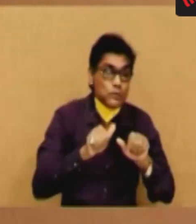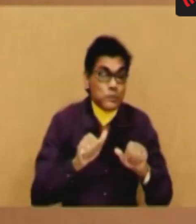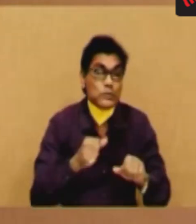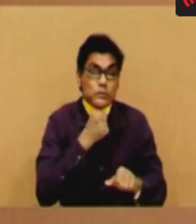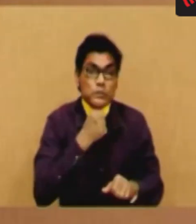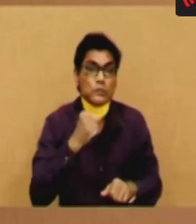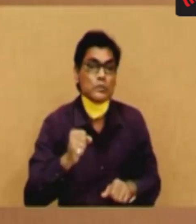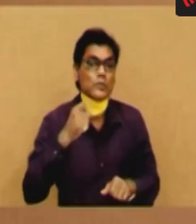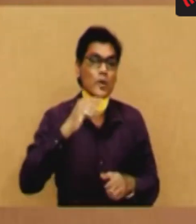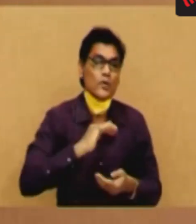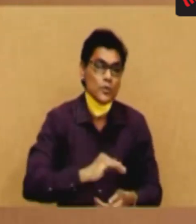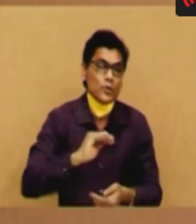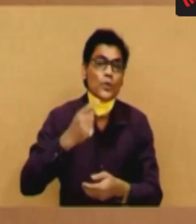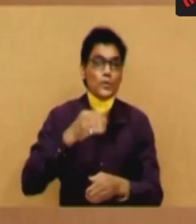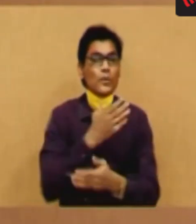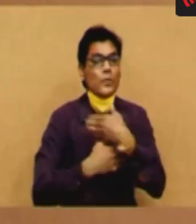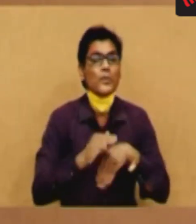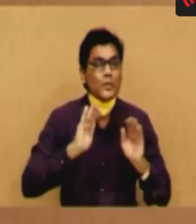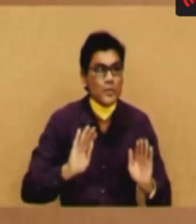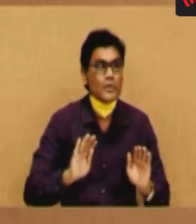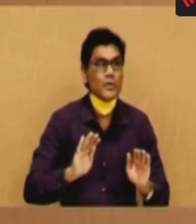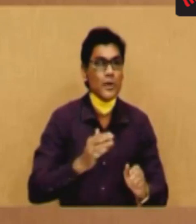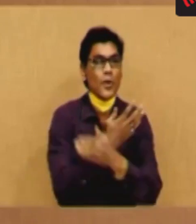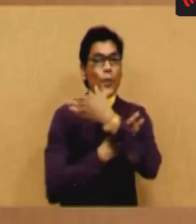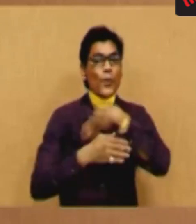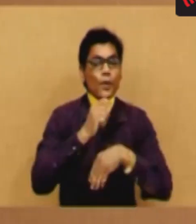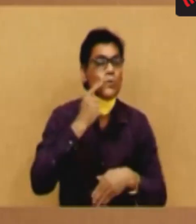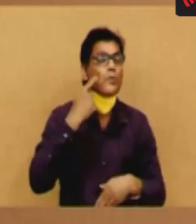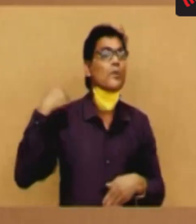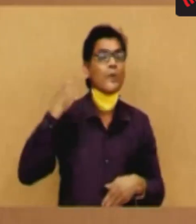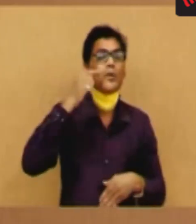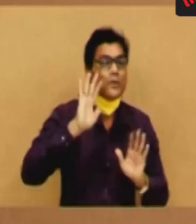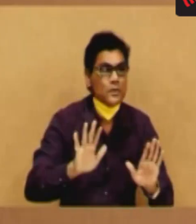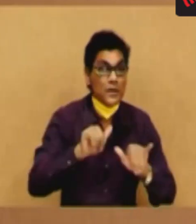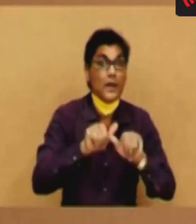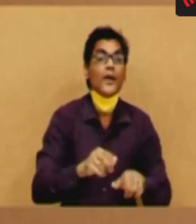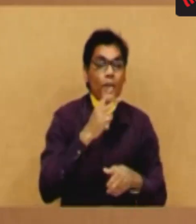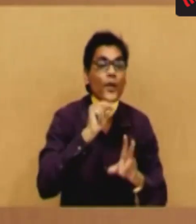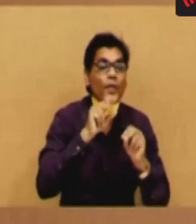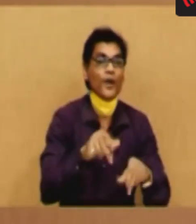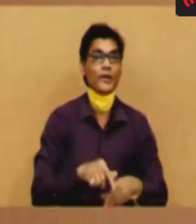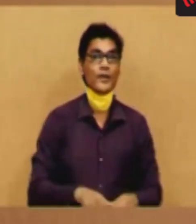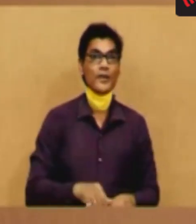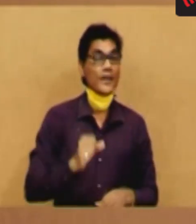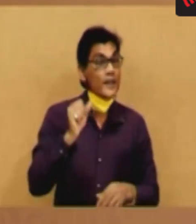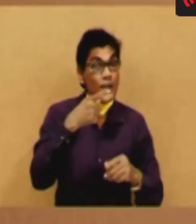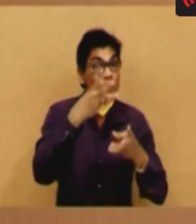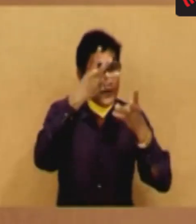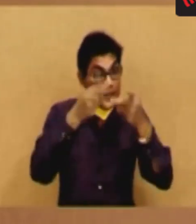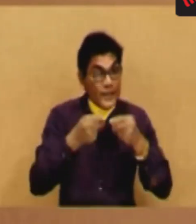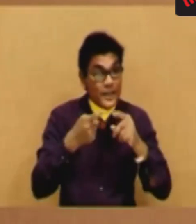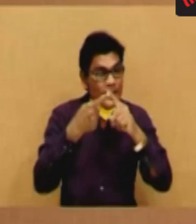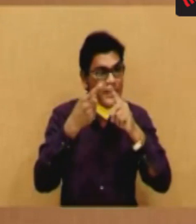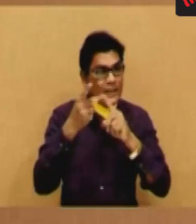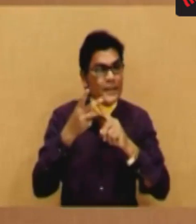ବା ଆମର କେଉଁ ଭାଇ ଭଉଣୀଟିଏ ଭିନ୍ନକ୍ଷମ ଥାଇପାରନ୍ତି ସେମାନଙ୍କ ବିଷୟରେ ଆମେ କ'ଣ କରିବା। କେତୋଟି ସାଧାରଣ ଜିନିଷ ଆମ